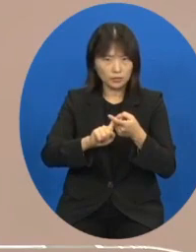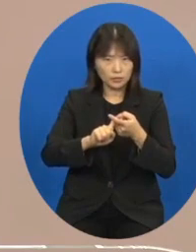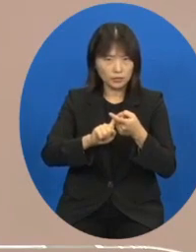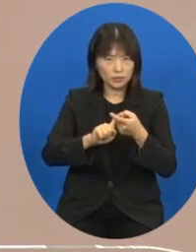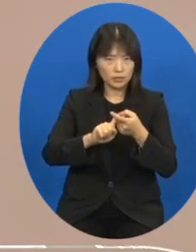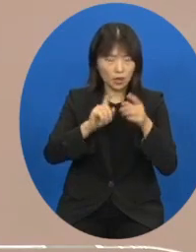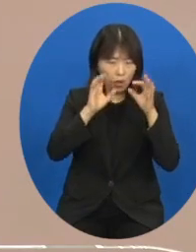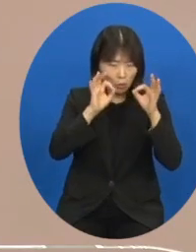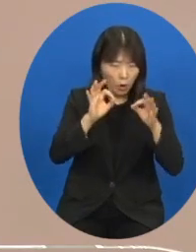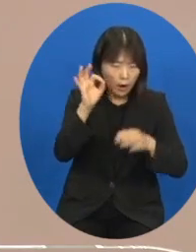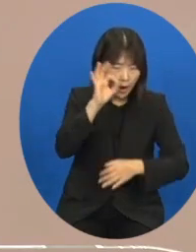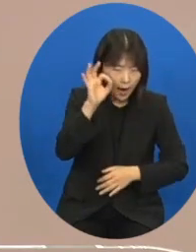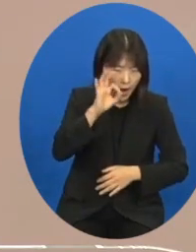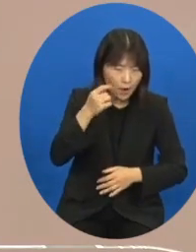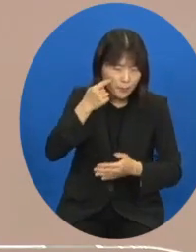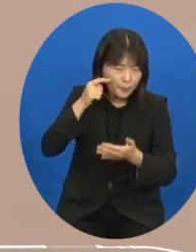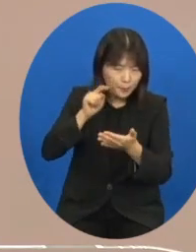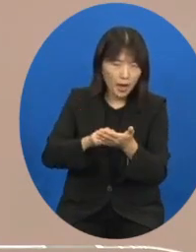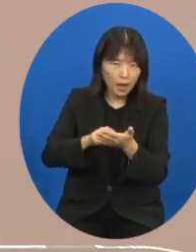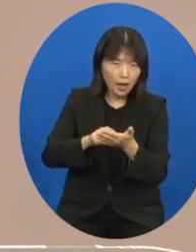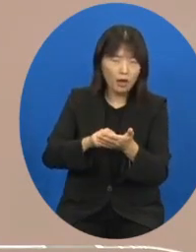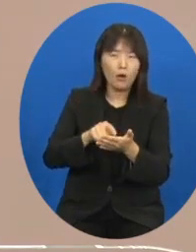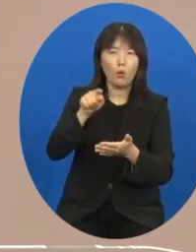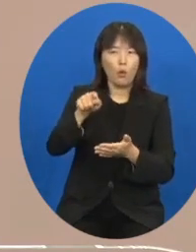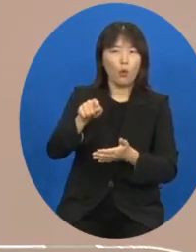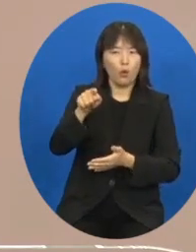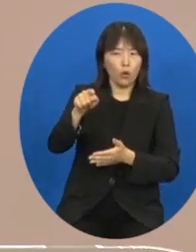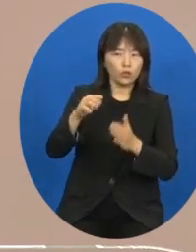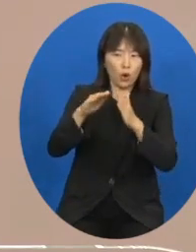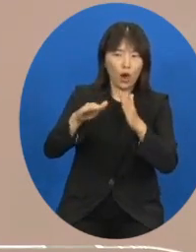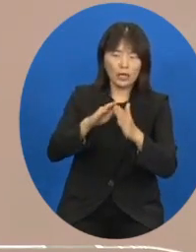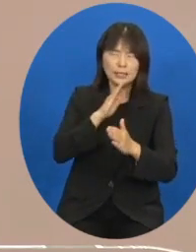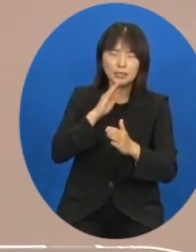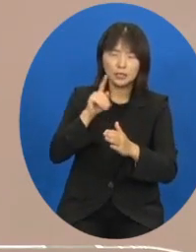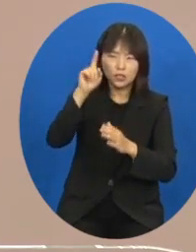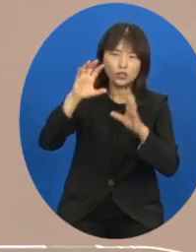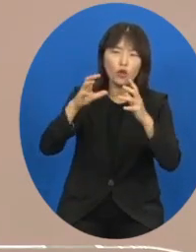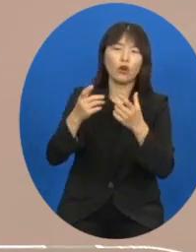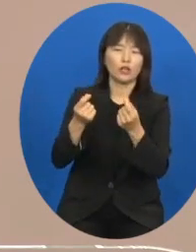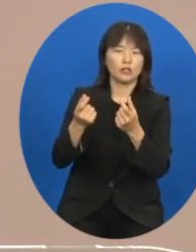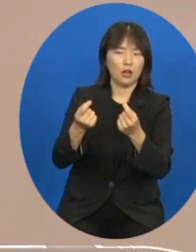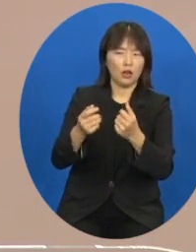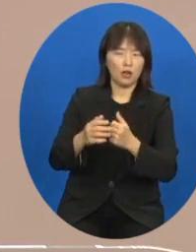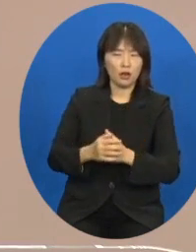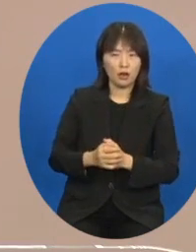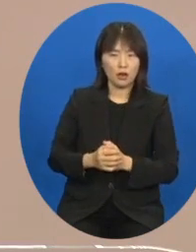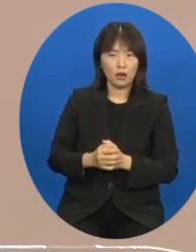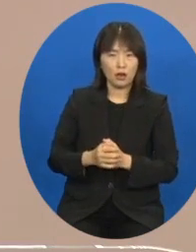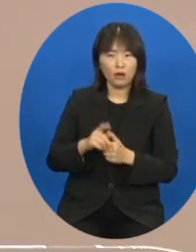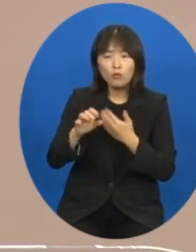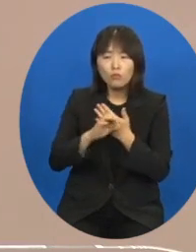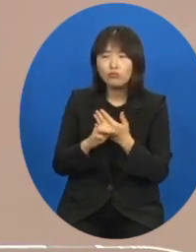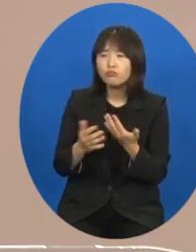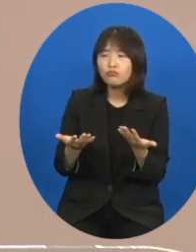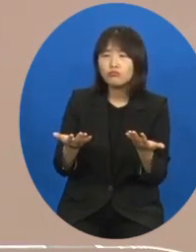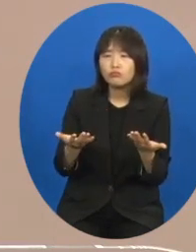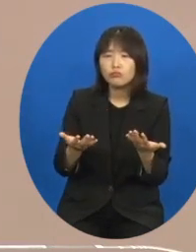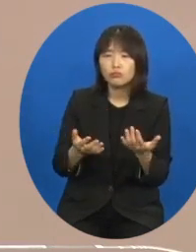보고 찾았다고 합시다. 아, 저 가정은 진짜 천국 같은 가정이구나. 그러면 뭐